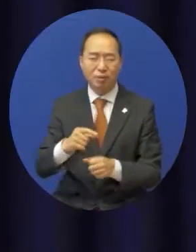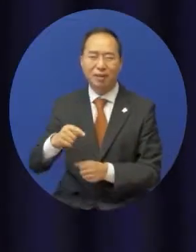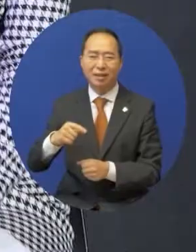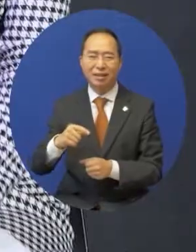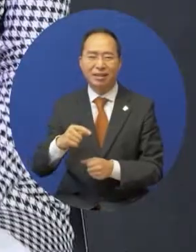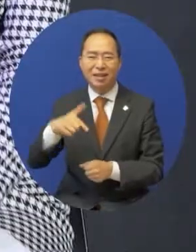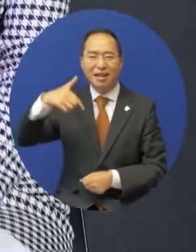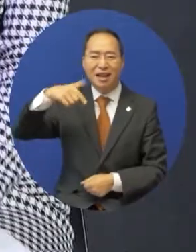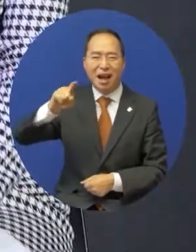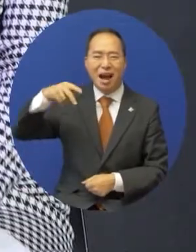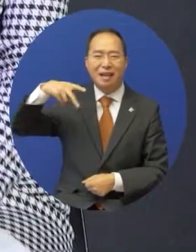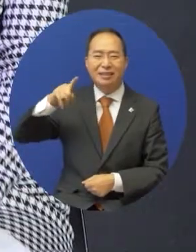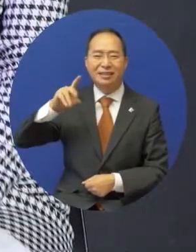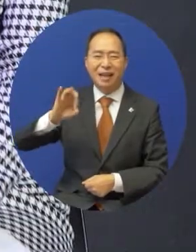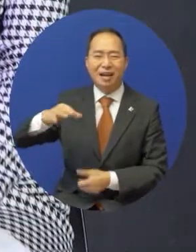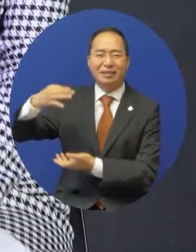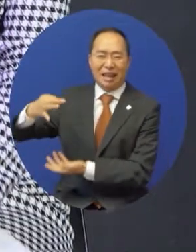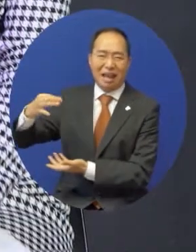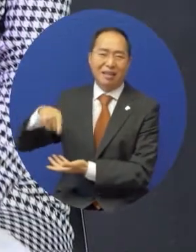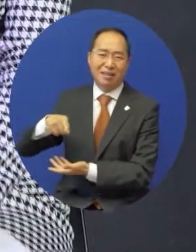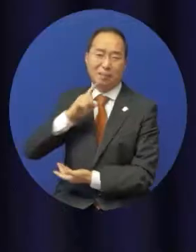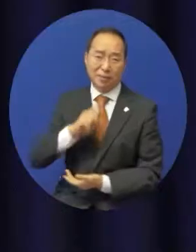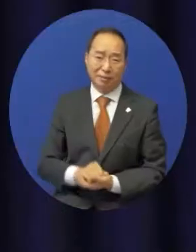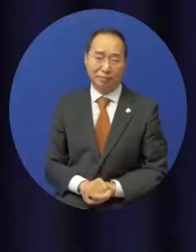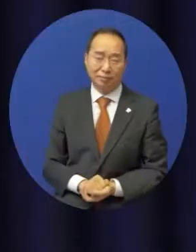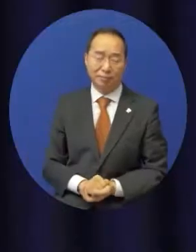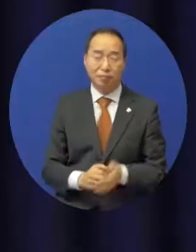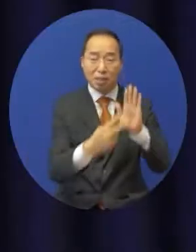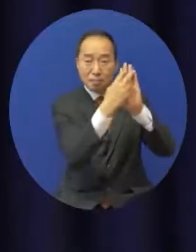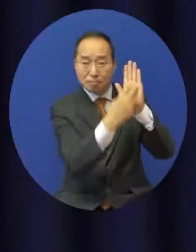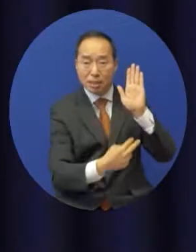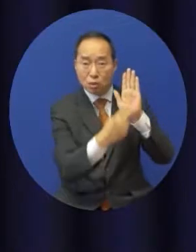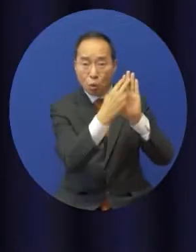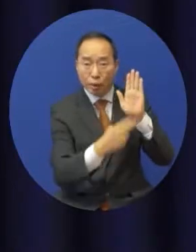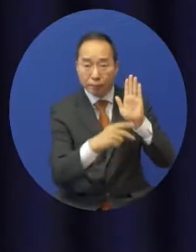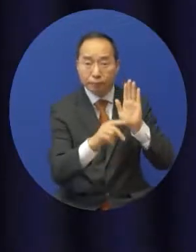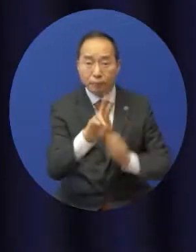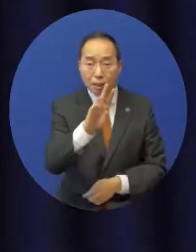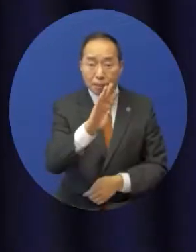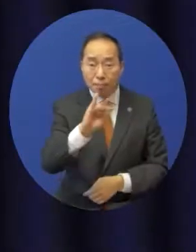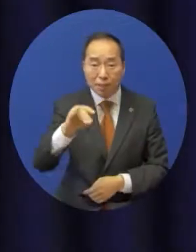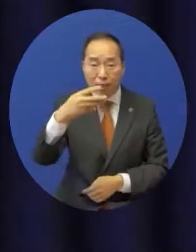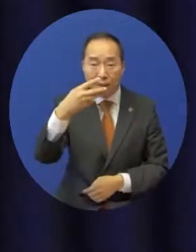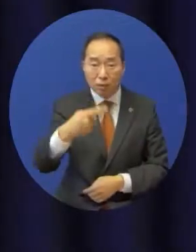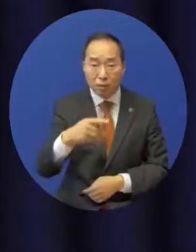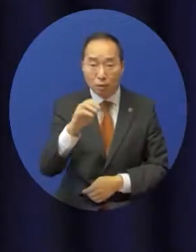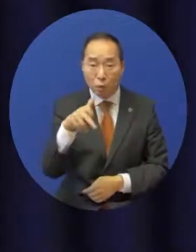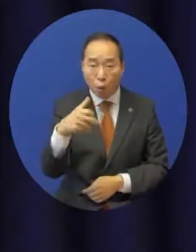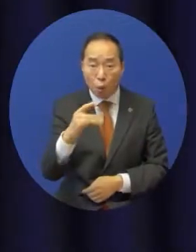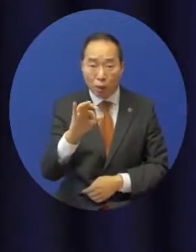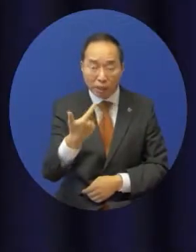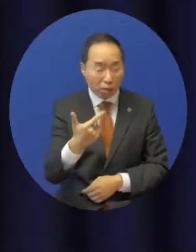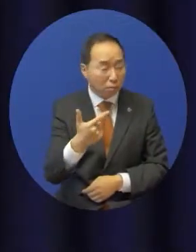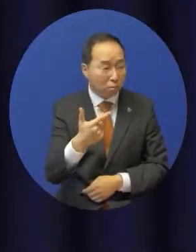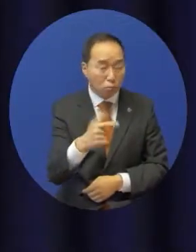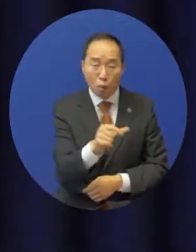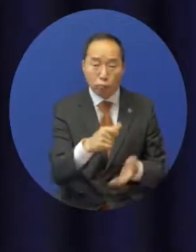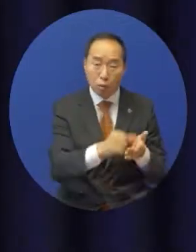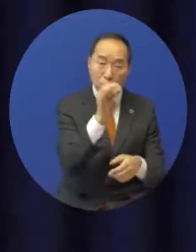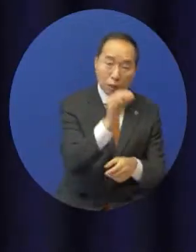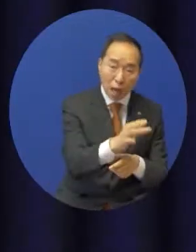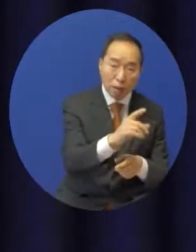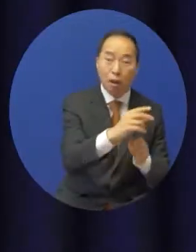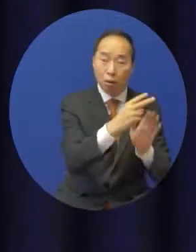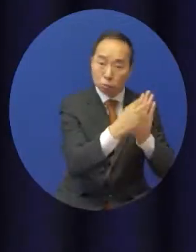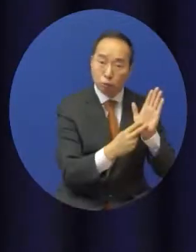이름을 붙이는 거죠. 근데 이제 비트코인과 같은 거는 어떻게 보면 우리가 결제할 때 쓰면 화폐와 같기도